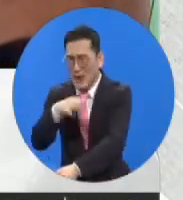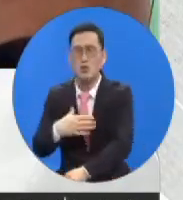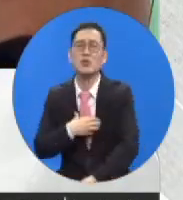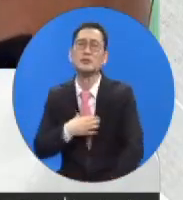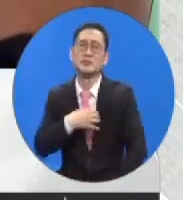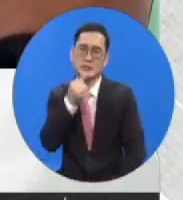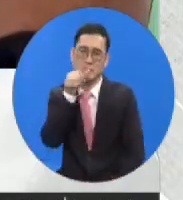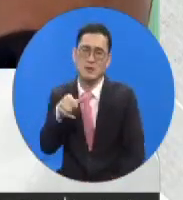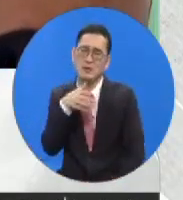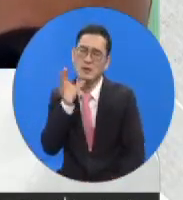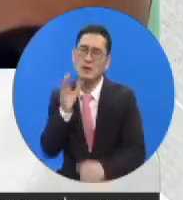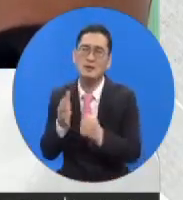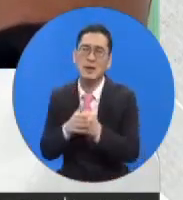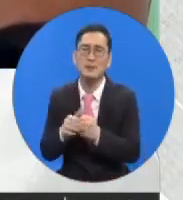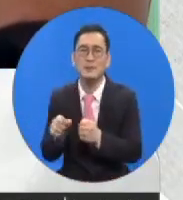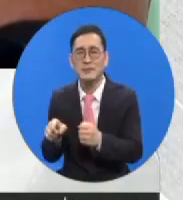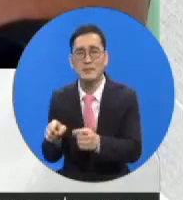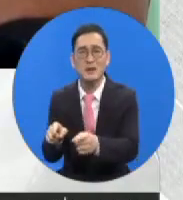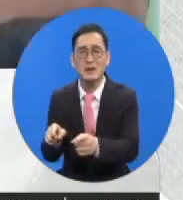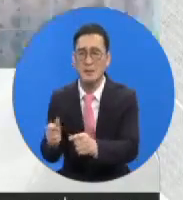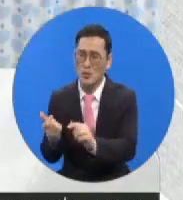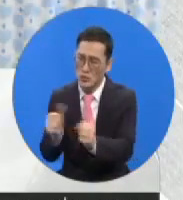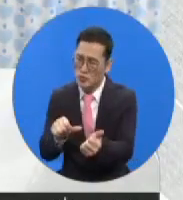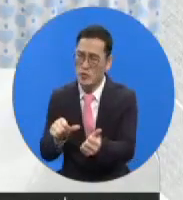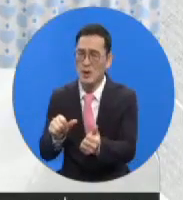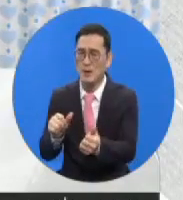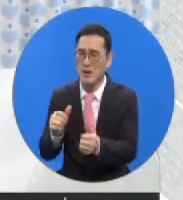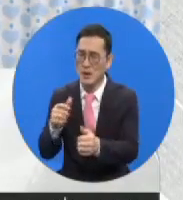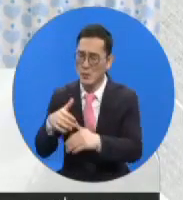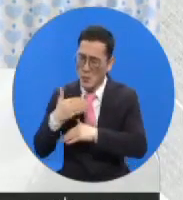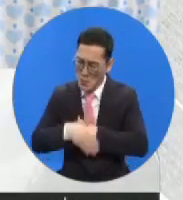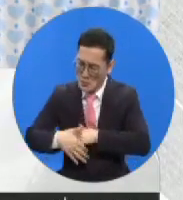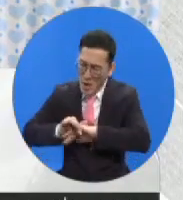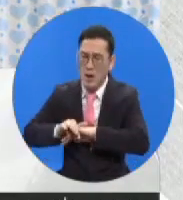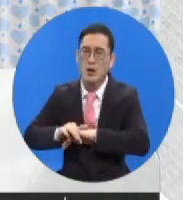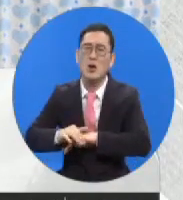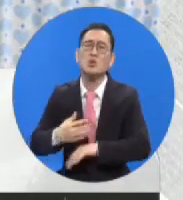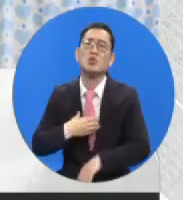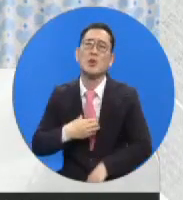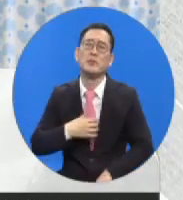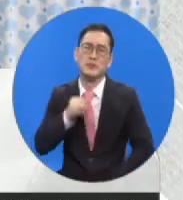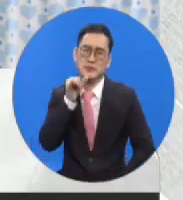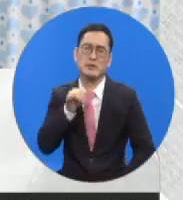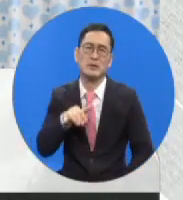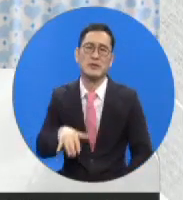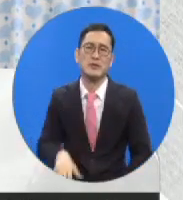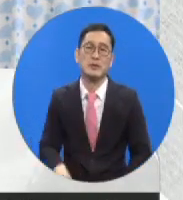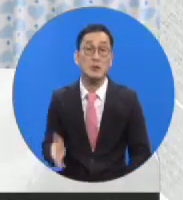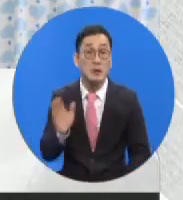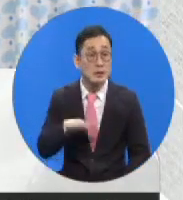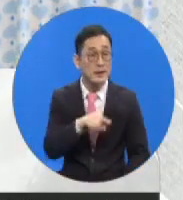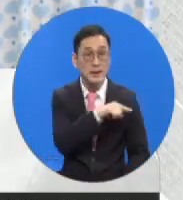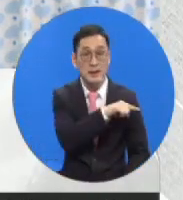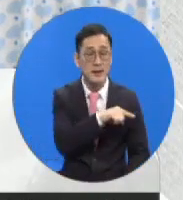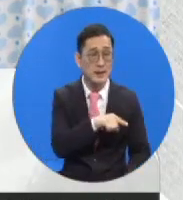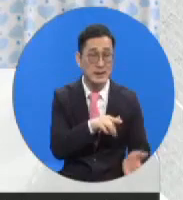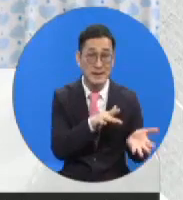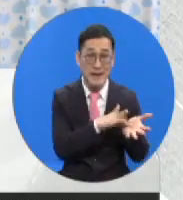거거든요. 제가 뭐가 옳다 그르다라는 걸 말씀드리려는 게 아니라 백신을 중단했을 때 생길 수